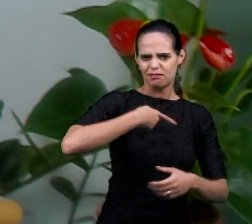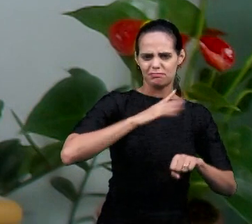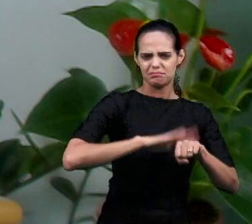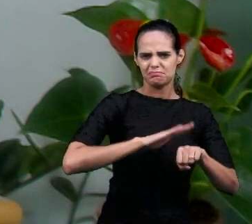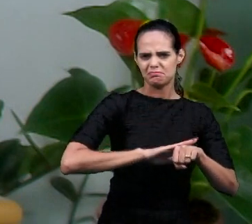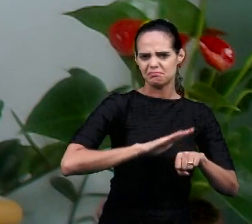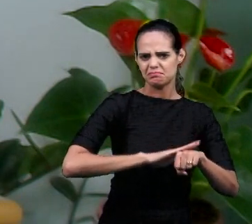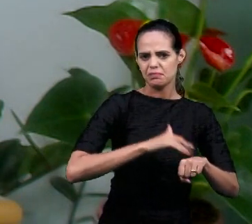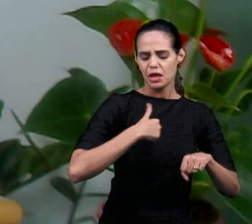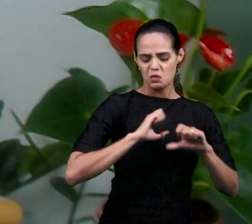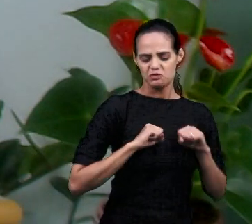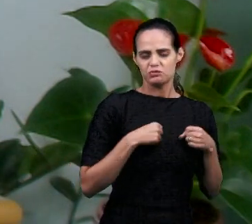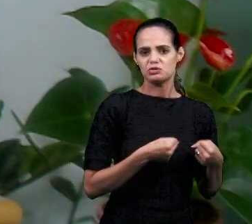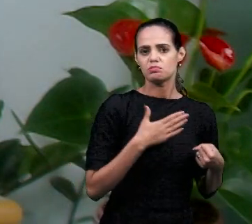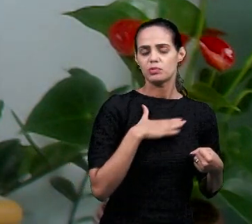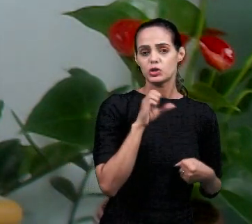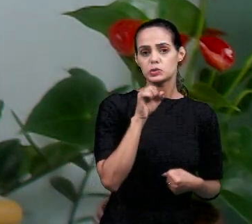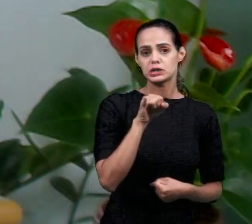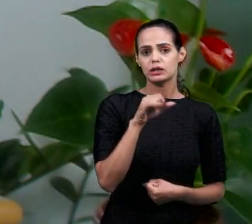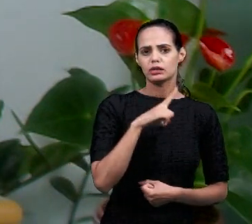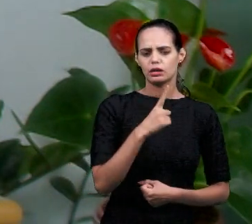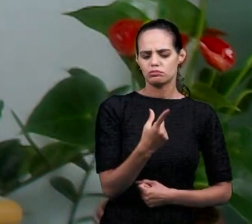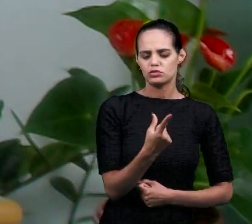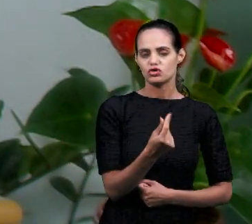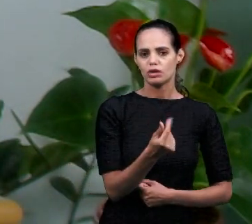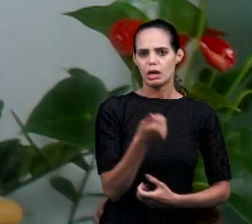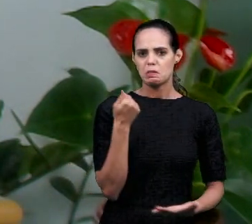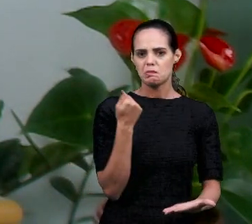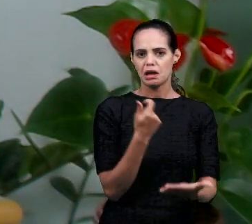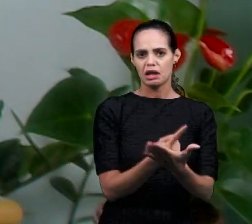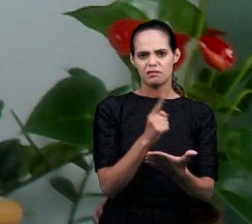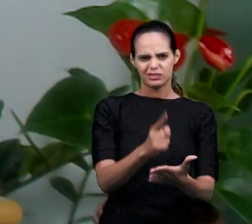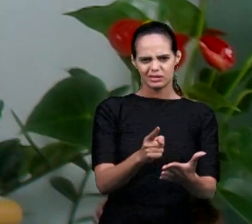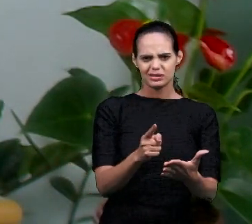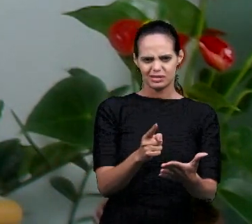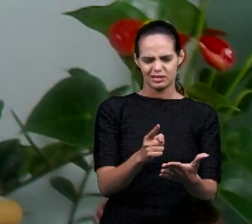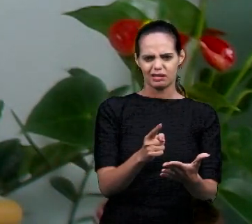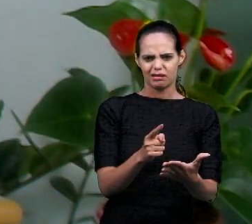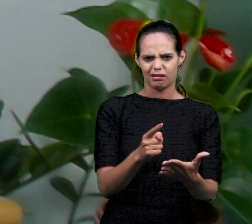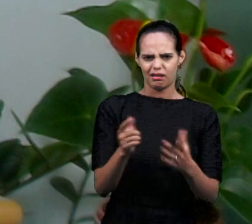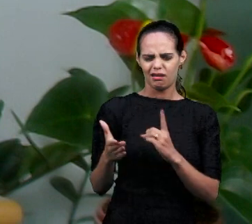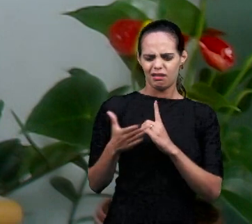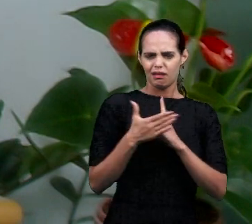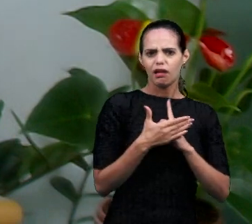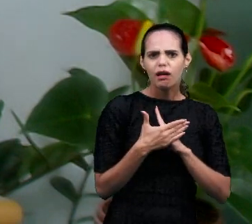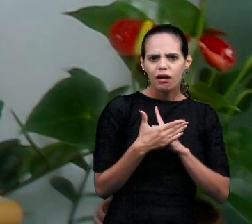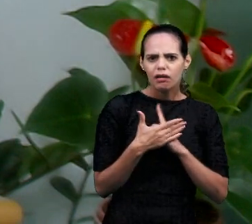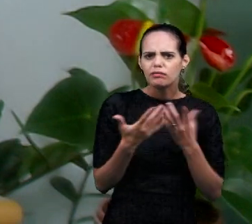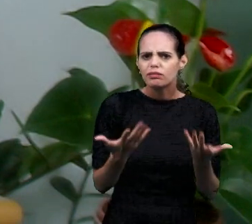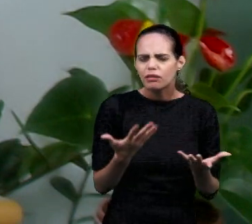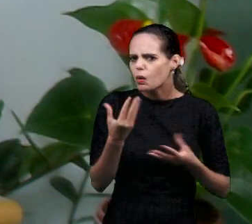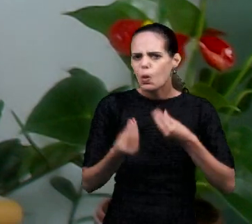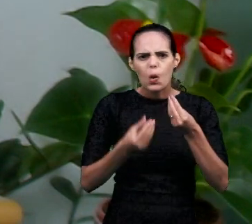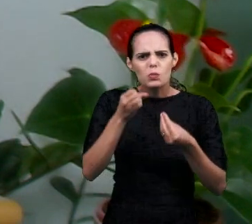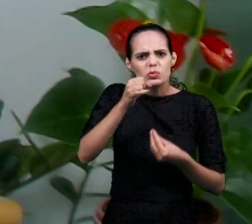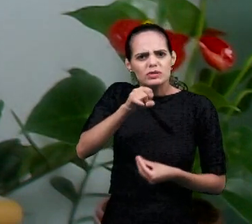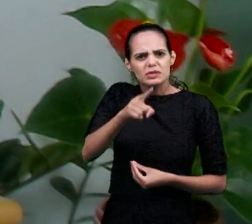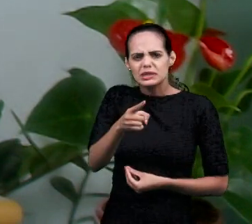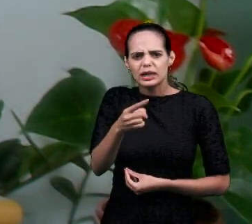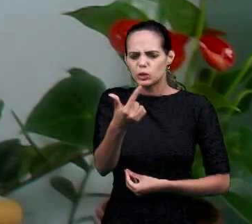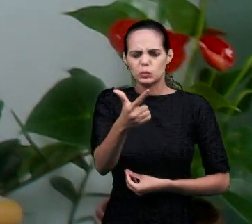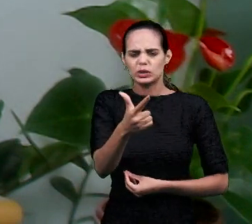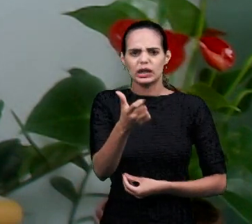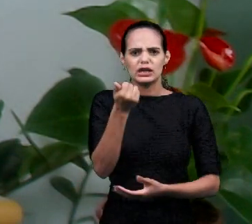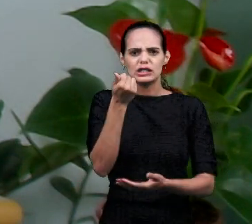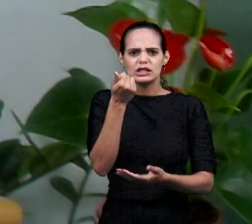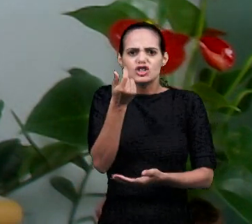par la grâce et a commencé à être par les œuvres. C'est-à-dire, si vous avez l'argent, vous avez la délivrance. Si vous n'avez pas l'argent, vous n'avez